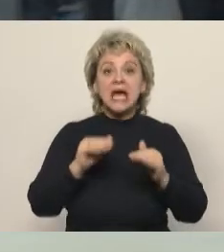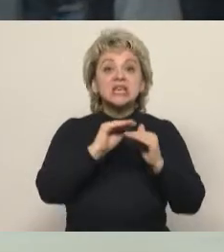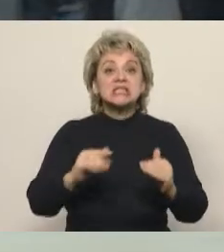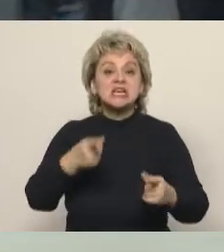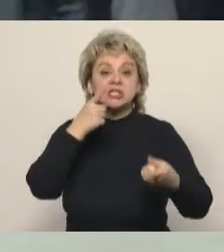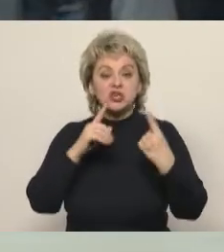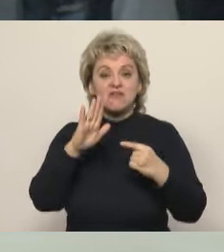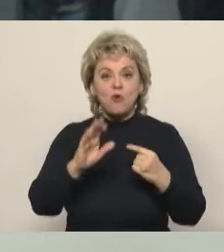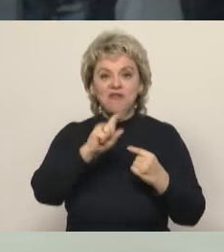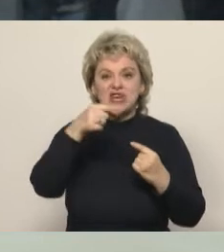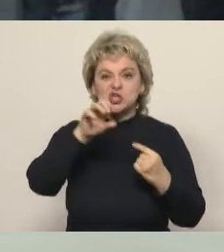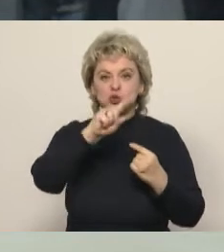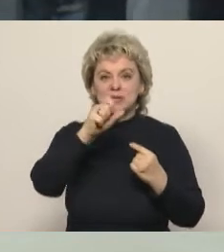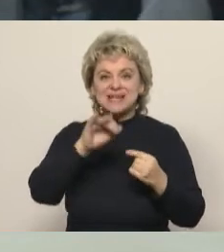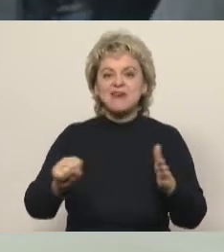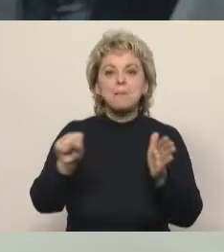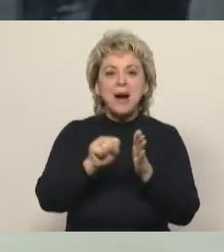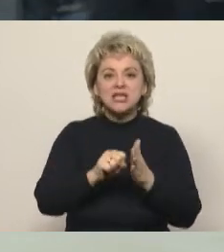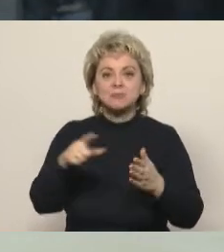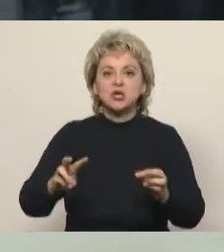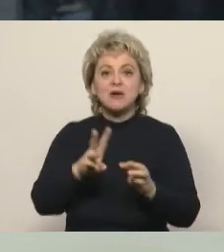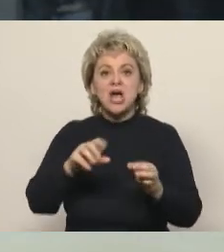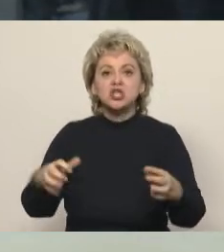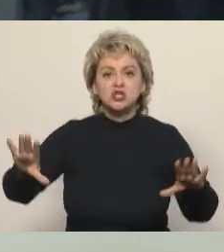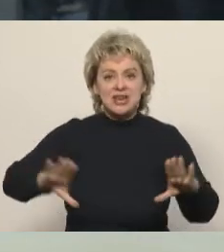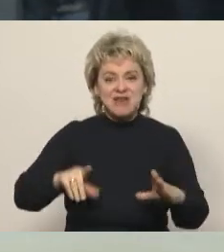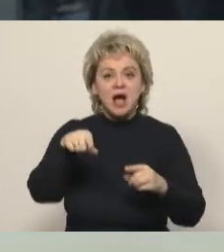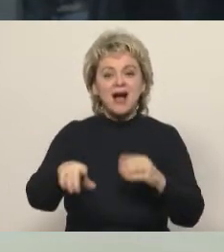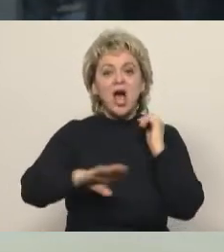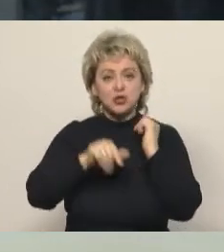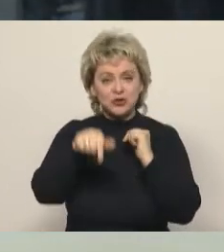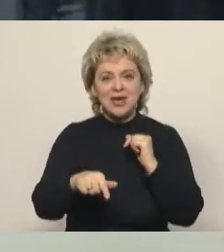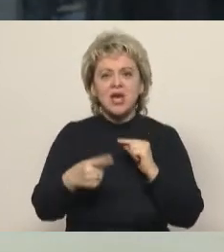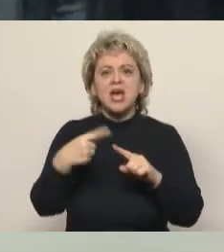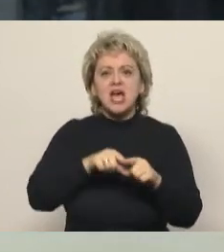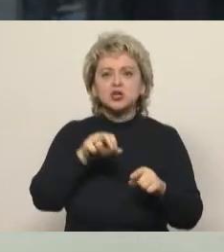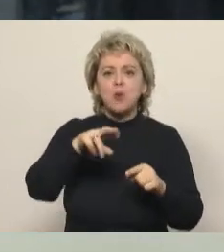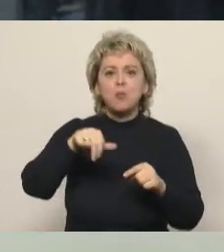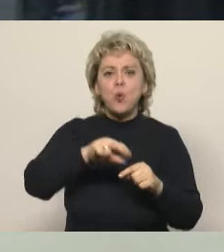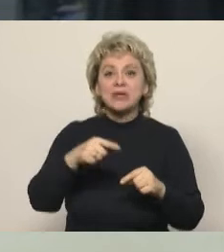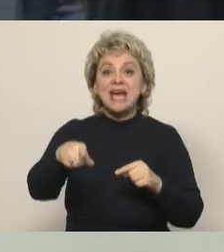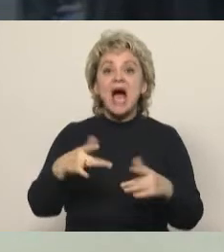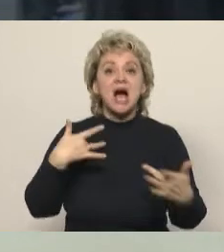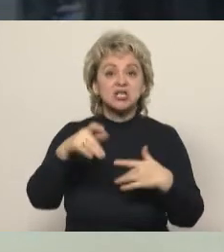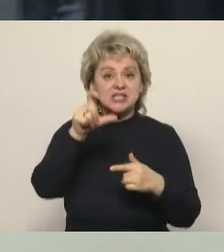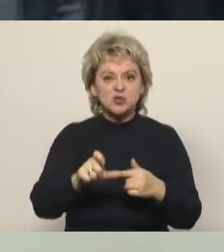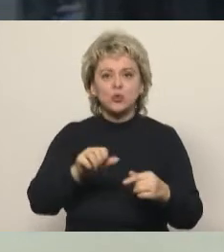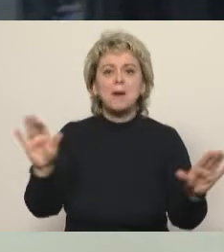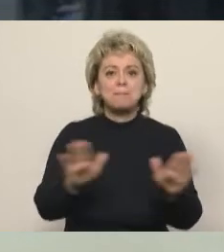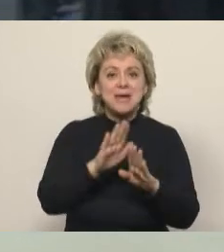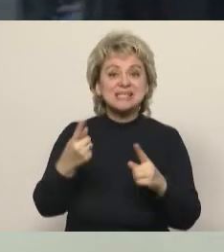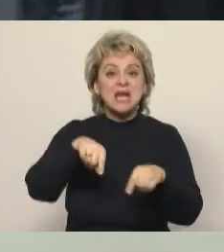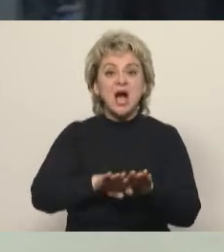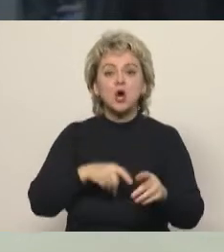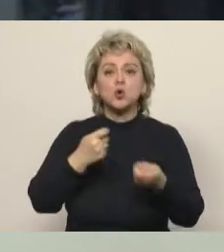Детские слезы Вовы Высоцкого о погибшем в огне любимом деревянном коне. Привередливые пони комедийного актера. Бардовская песня